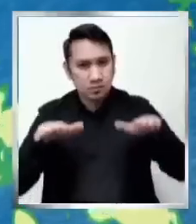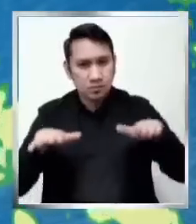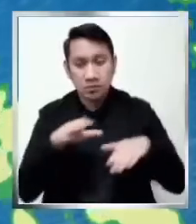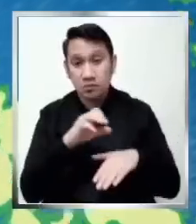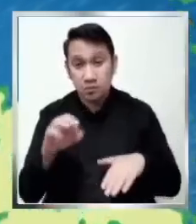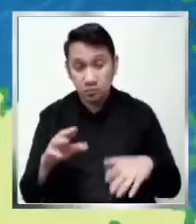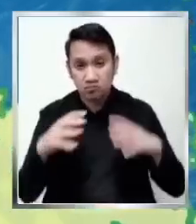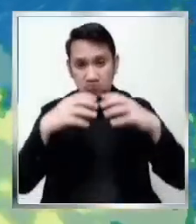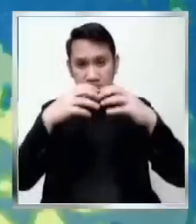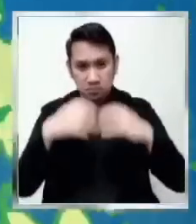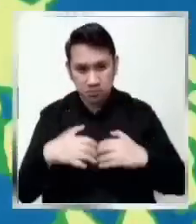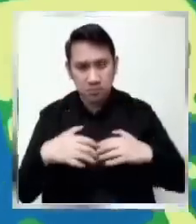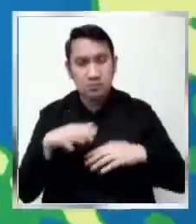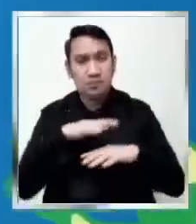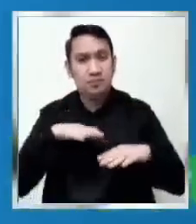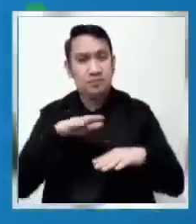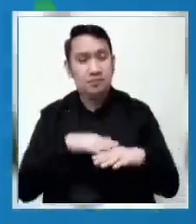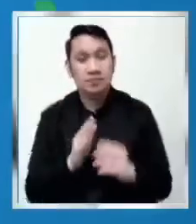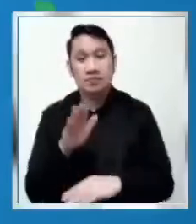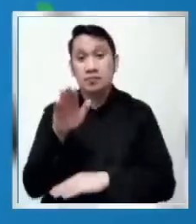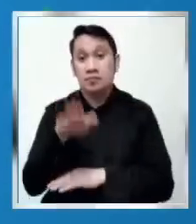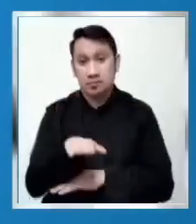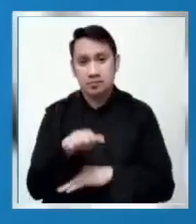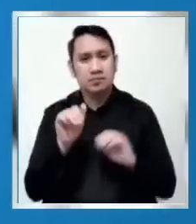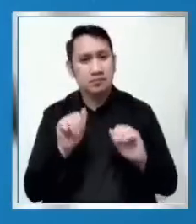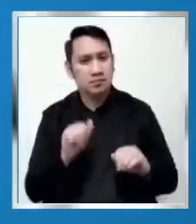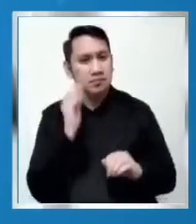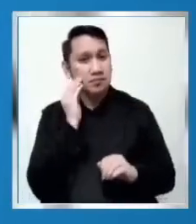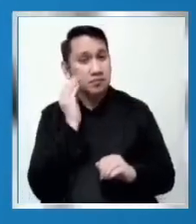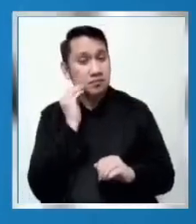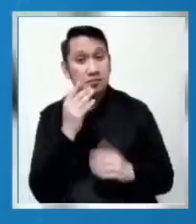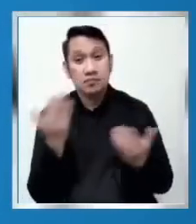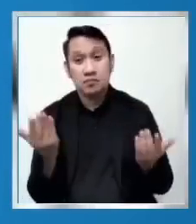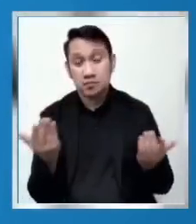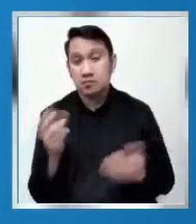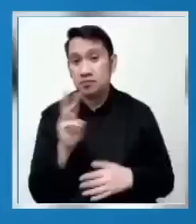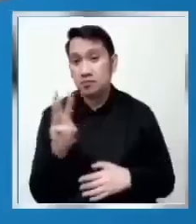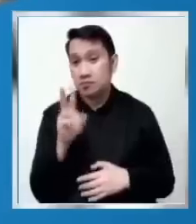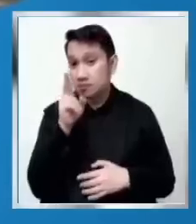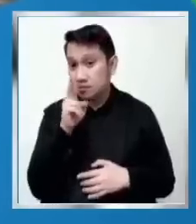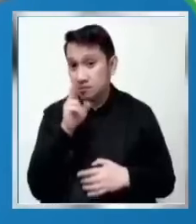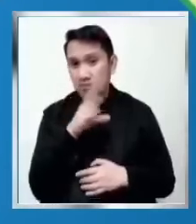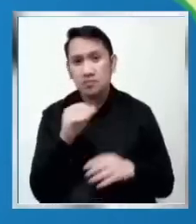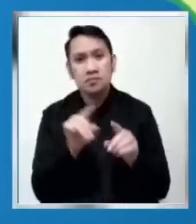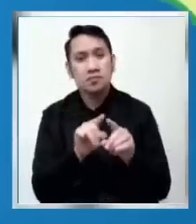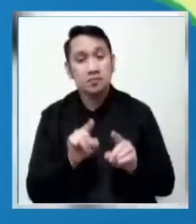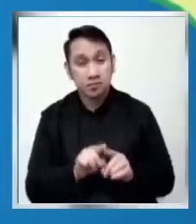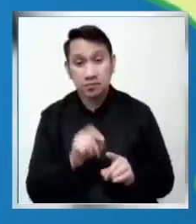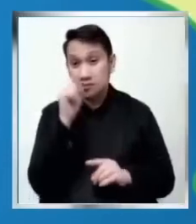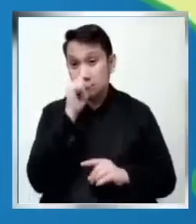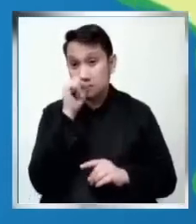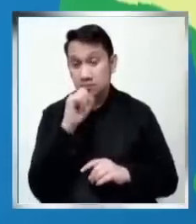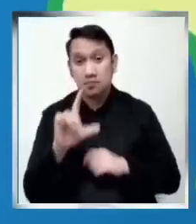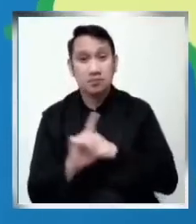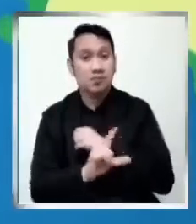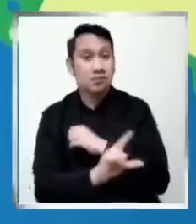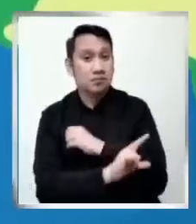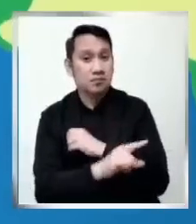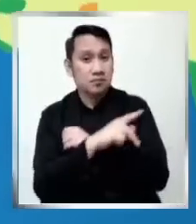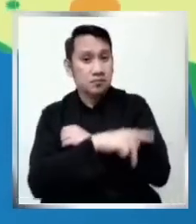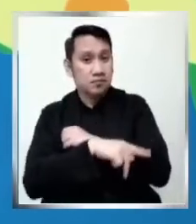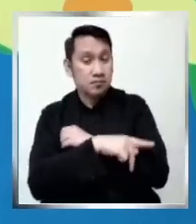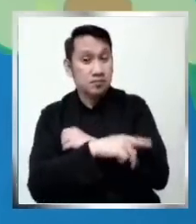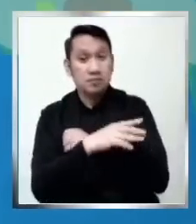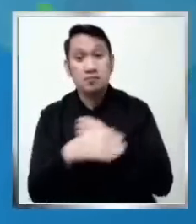pagguho ng lupa. Sa hapon din makakaranas ng ulan sa Western Visayas, gayon din po sa Samar at Leyte Provinces. Samantala,